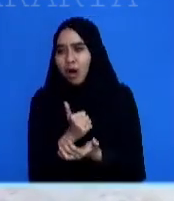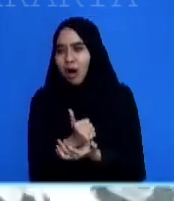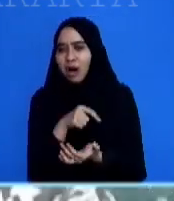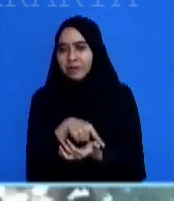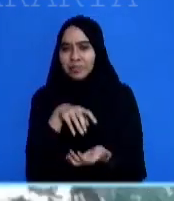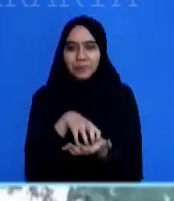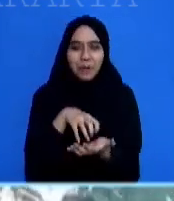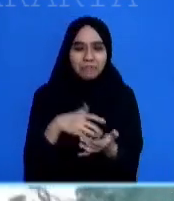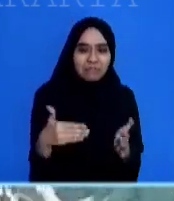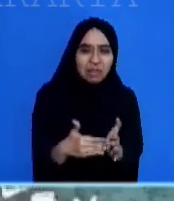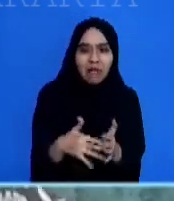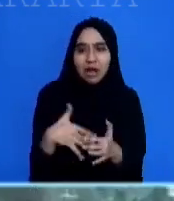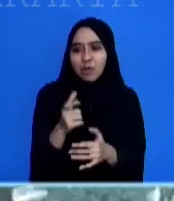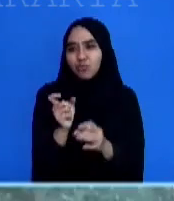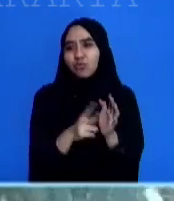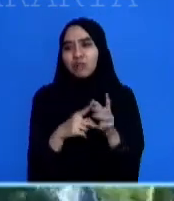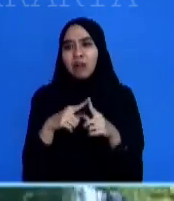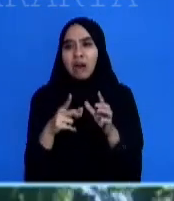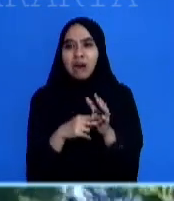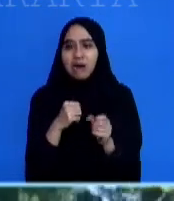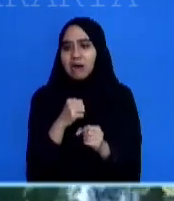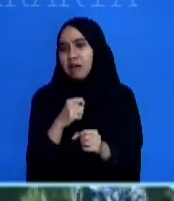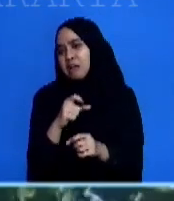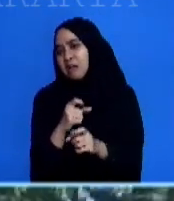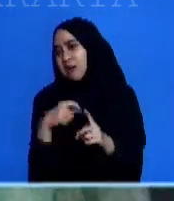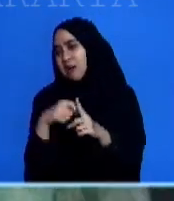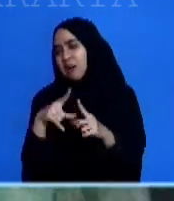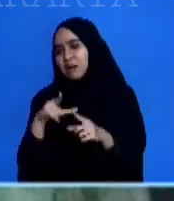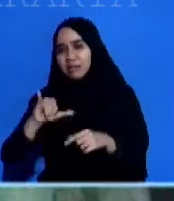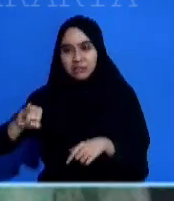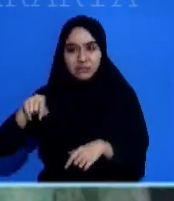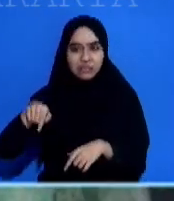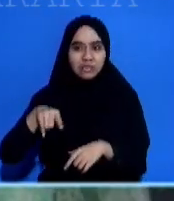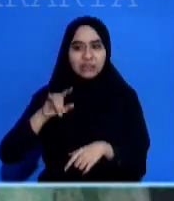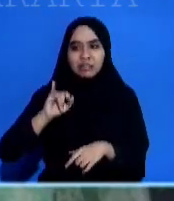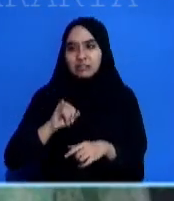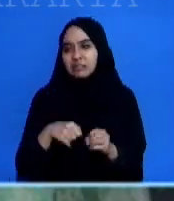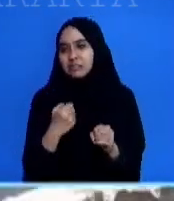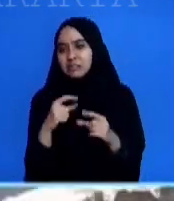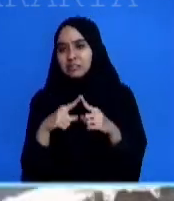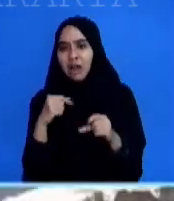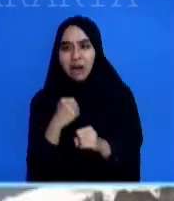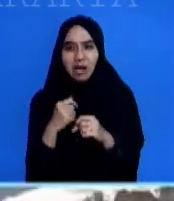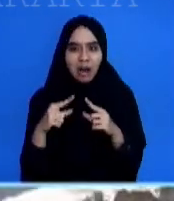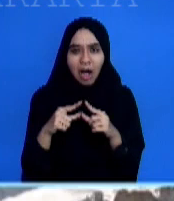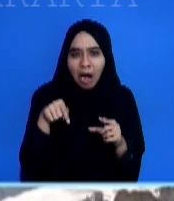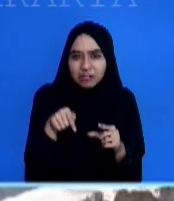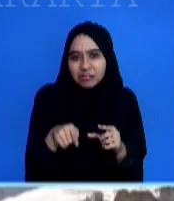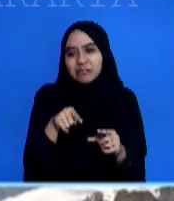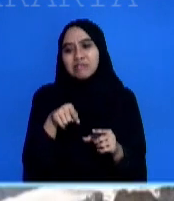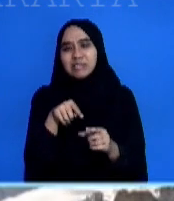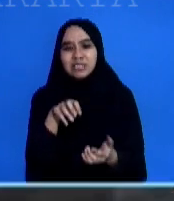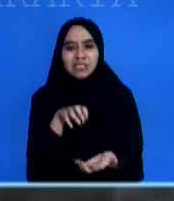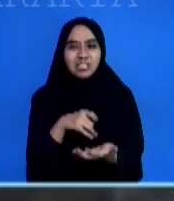Kalijaga nalik nyebaraken agami Islam ing tanah Jawi moten tebih saking UMB Menik Ugi wonten petilasan Sunan